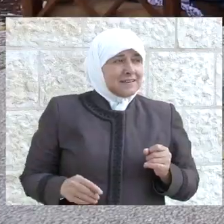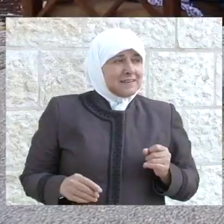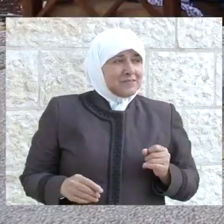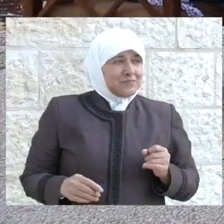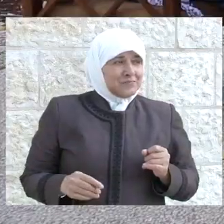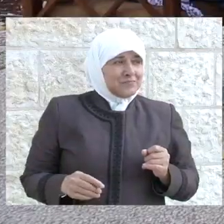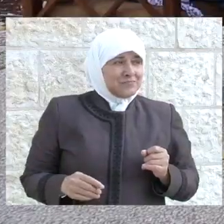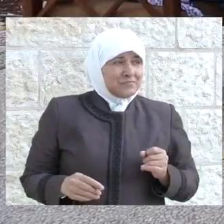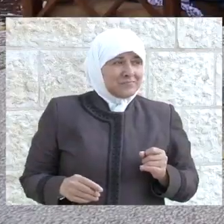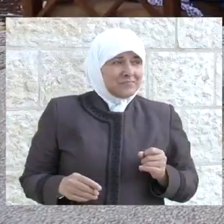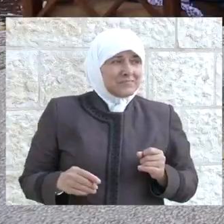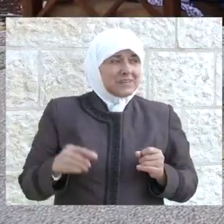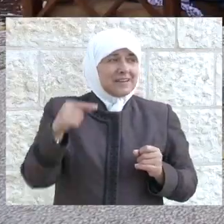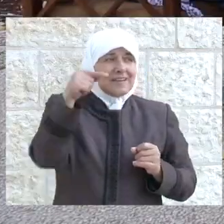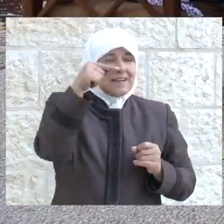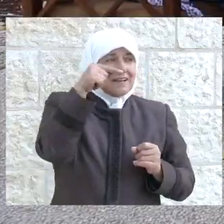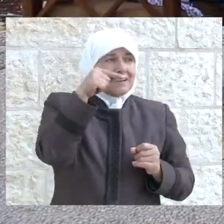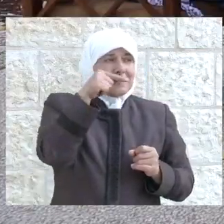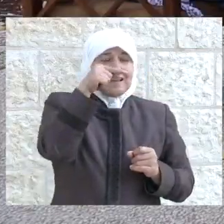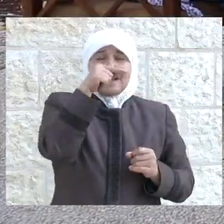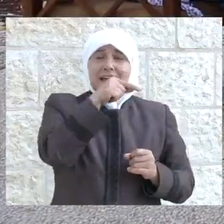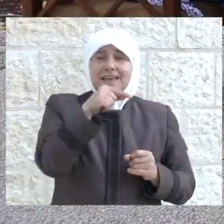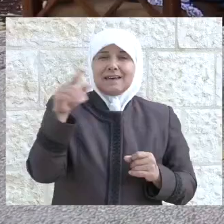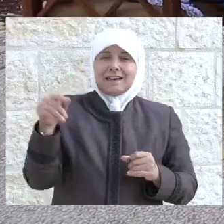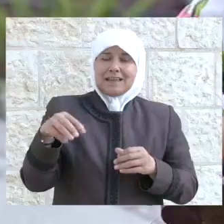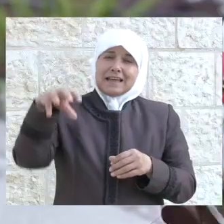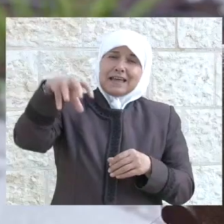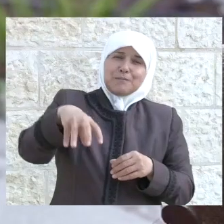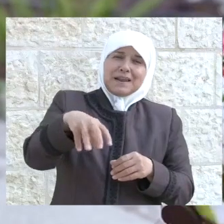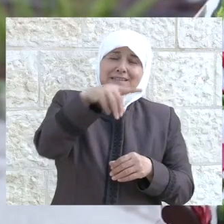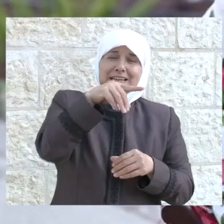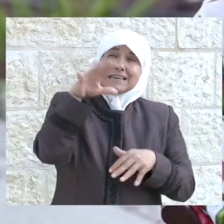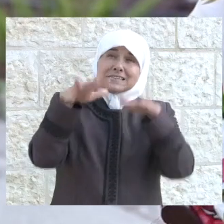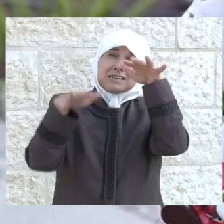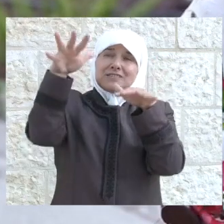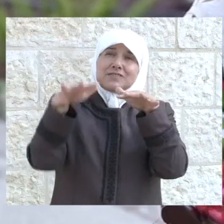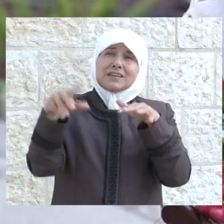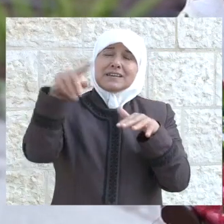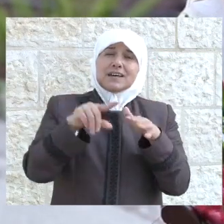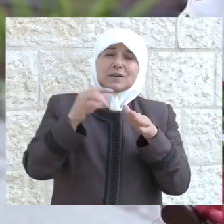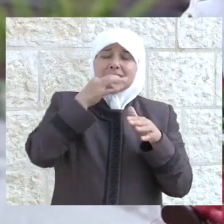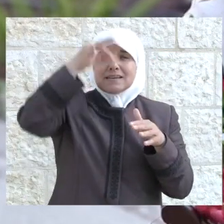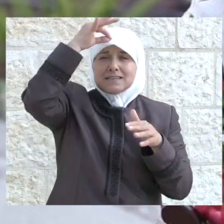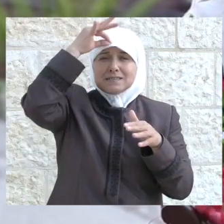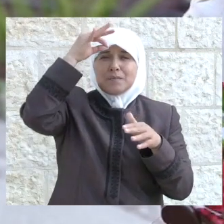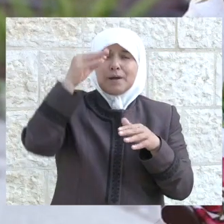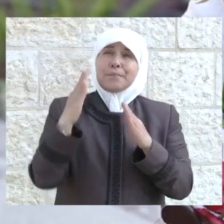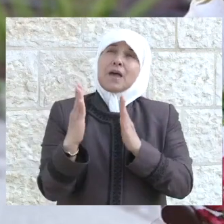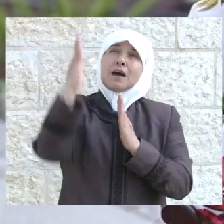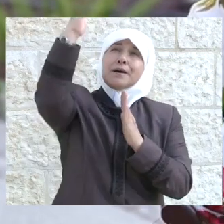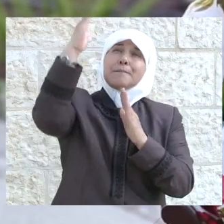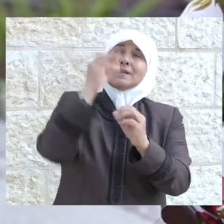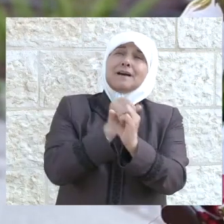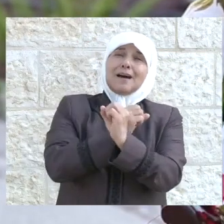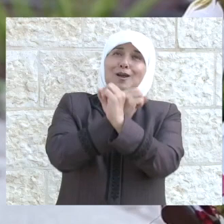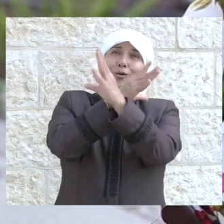بلد تتحرر في إفريقيا، فسموها قمة الحرية تيمناً أنهم يحرروا باقي الدول الإفريقية. فأنا رفعت